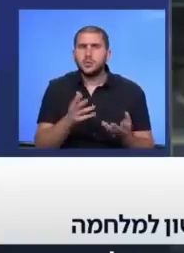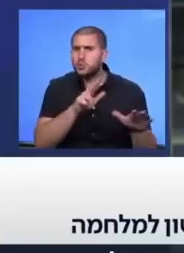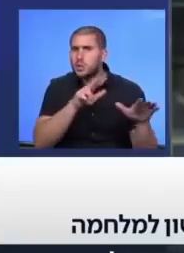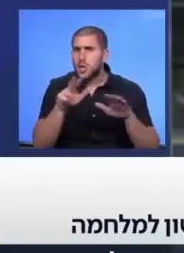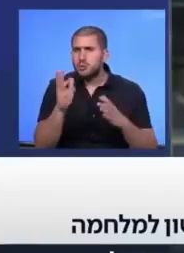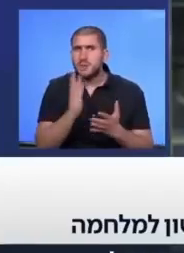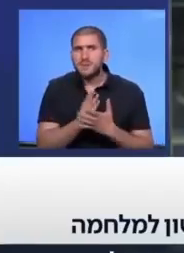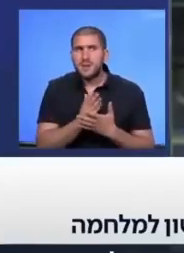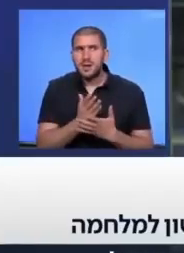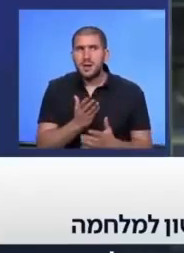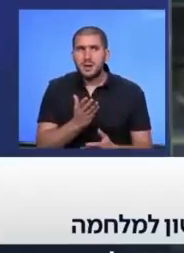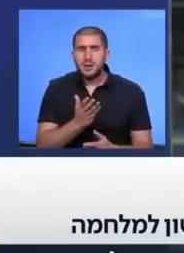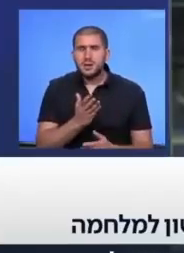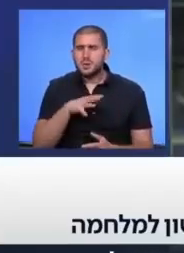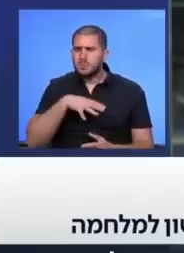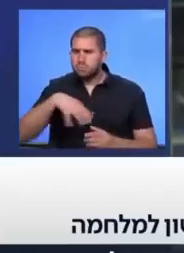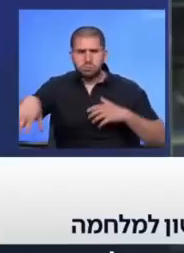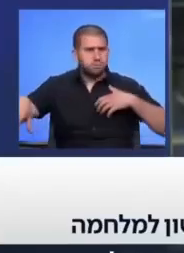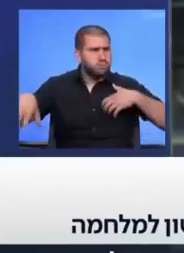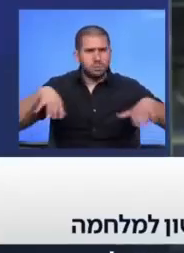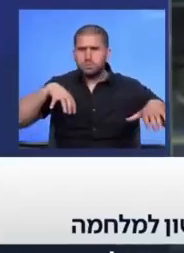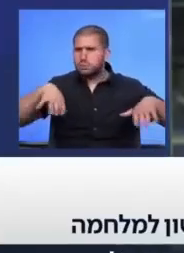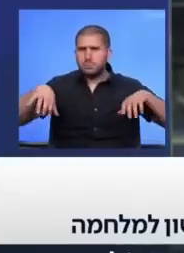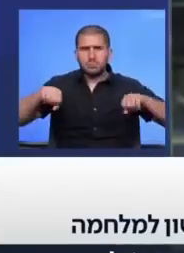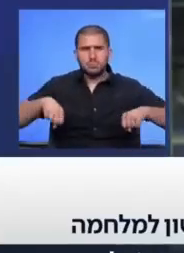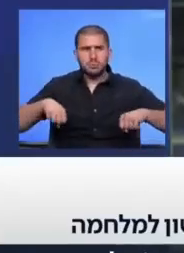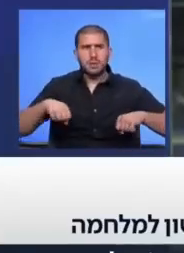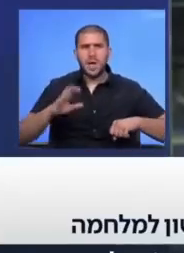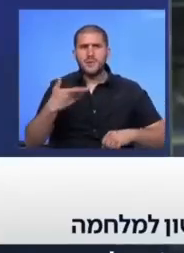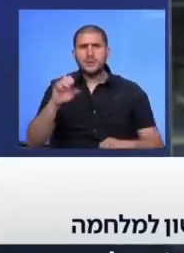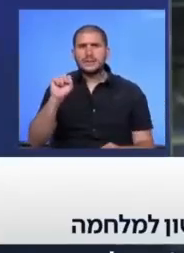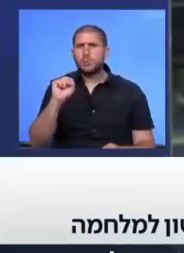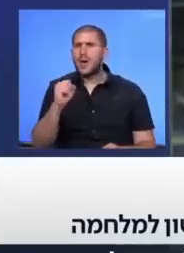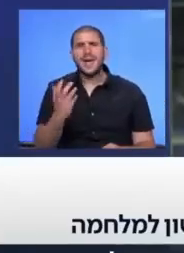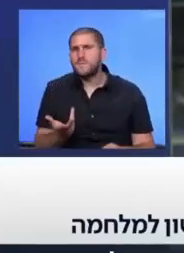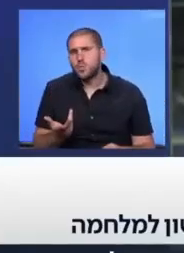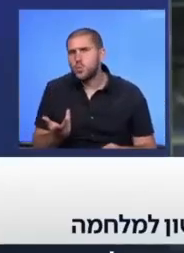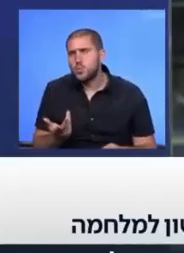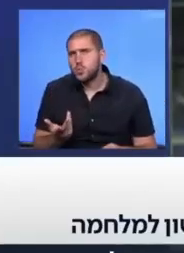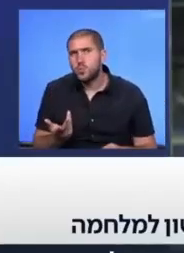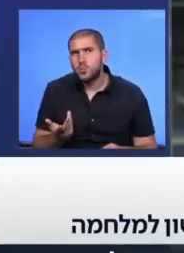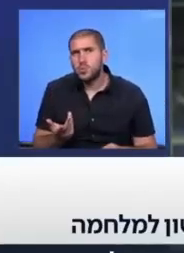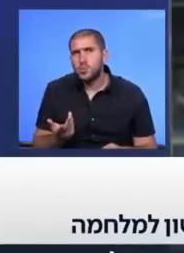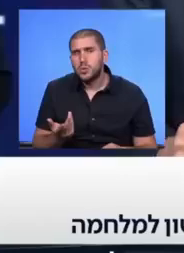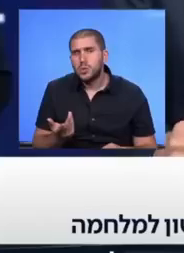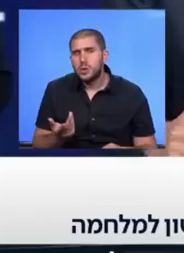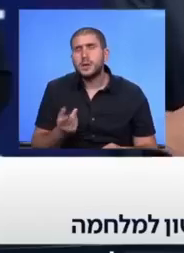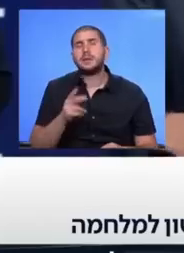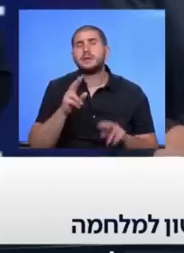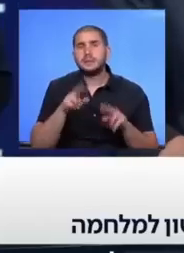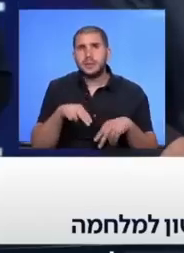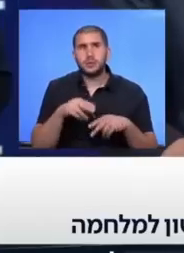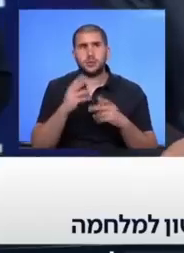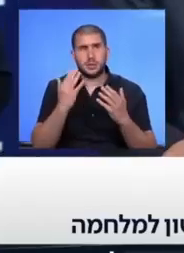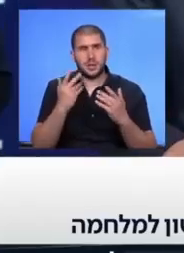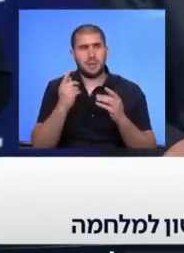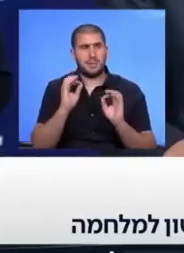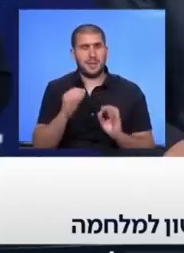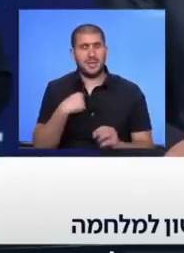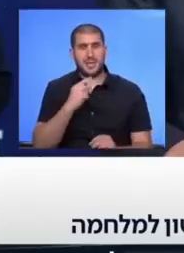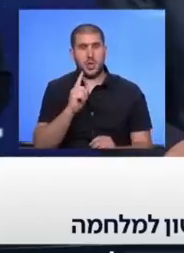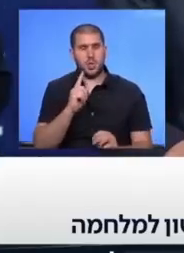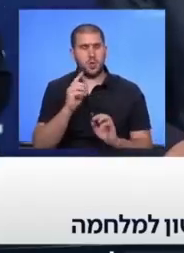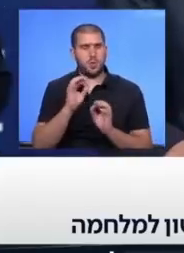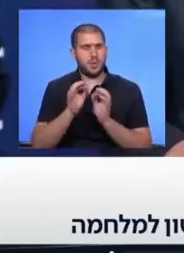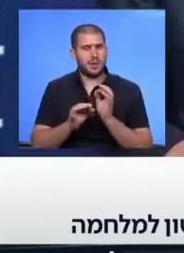8 חודשים? פרוסים שם יפה? איפה סינואר? עכשיו אני אענה, כי יש פה כמה סוגיות. כן. אני לא נכנס